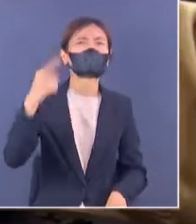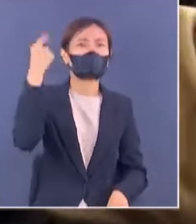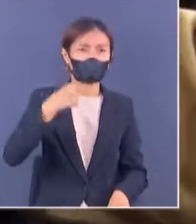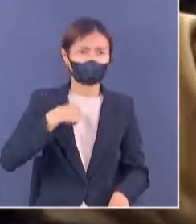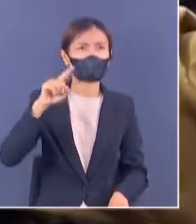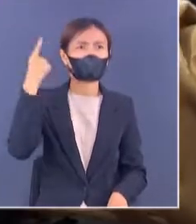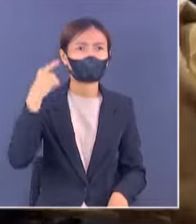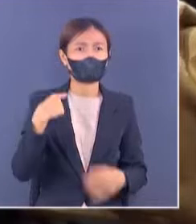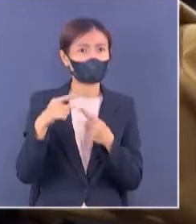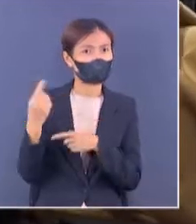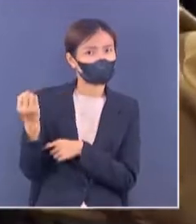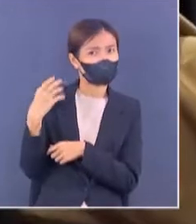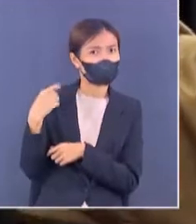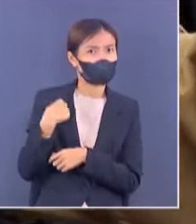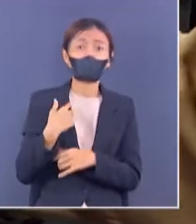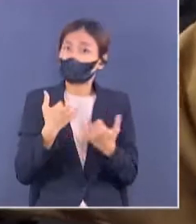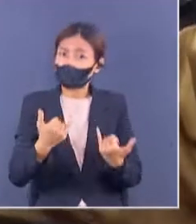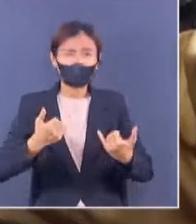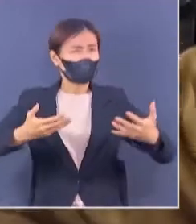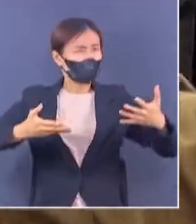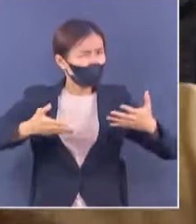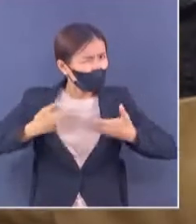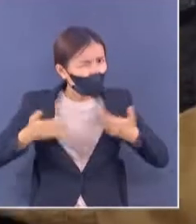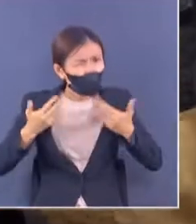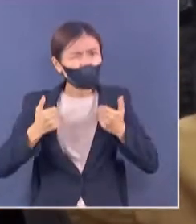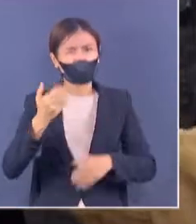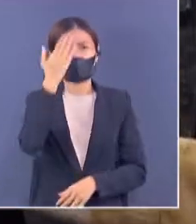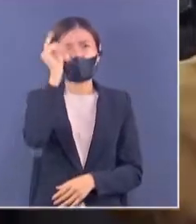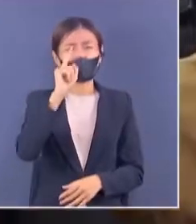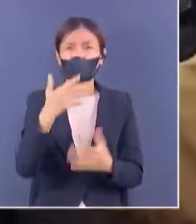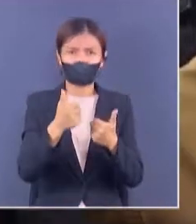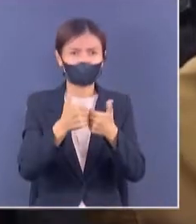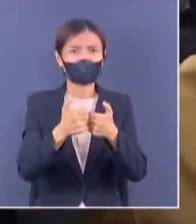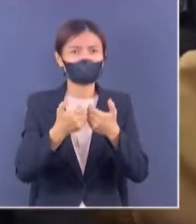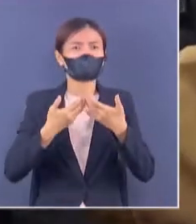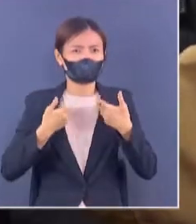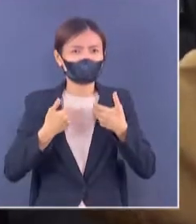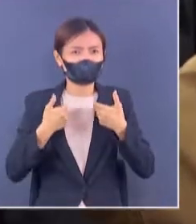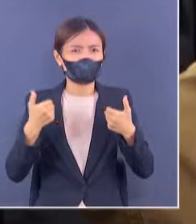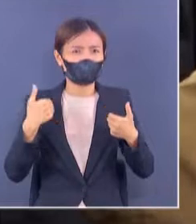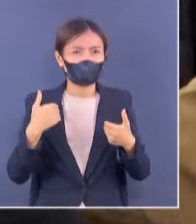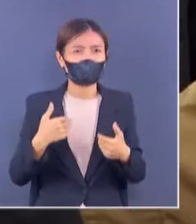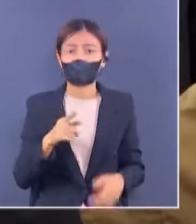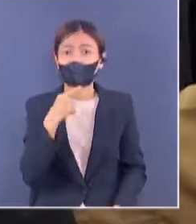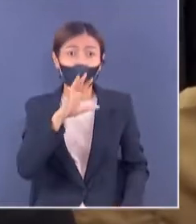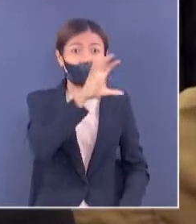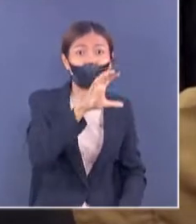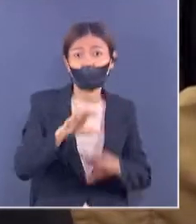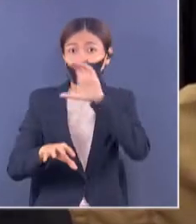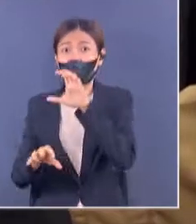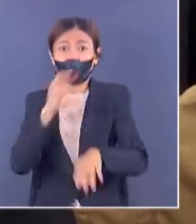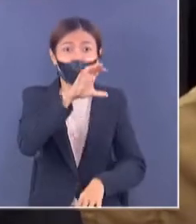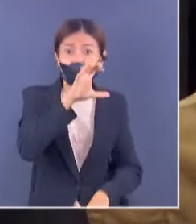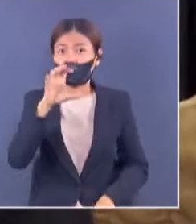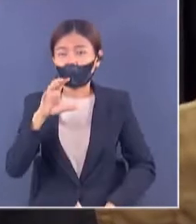หูเทปนี้คือสุด เทปนี้ที่สุดแล้วเทปนี้คือที่สุดเลย ใช่เพราะว่าแบบเกมสนุกมาก เป็นเกมที่แบบว่าใครเสียงดังกว่าคนนั้นชนะค่ะเพราะว่าเ